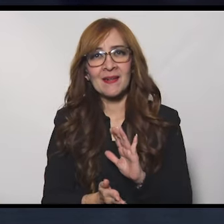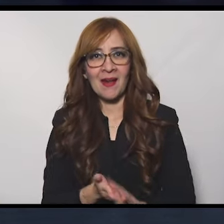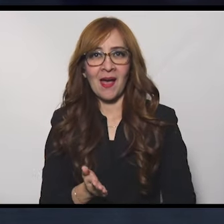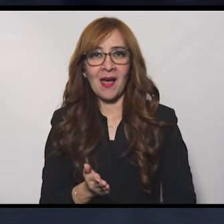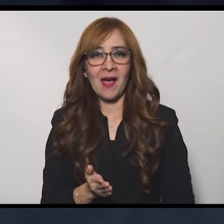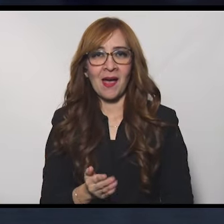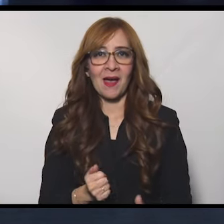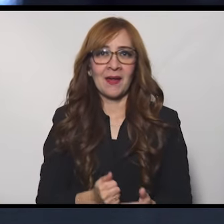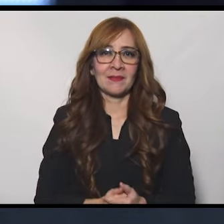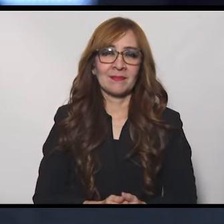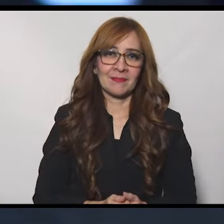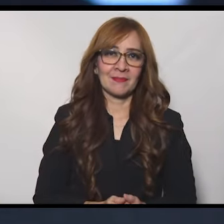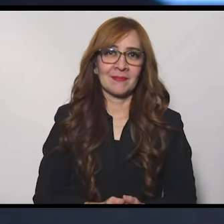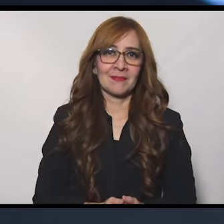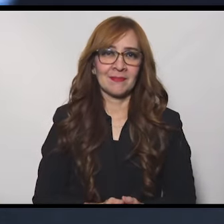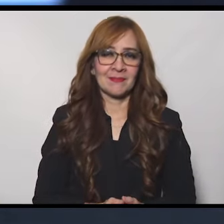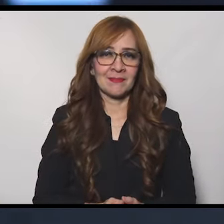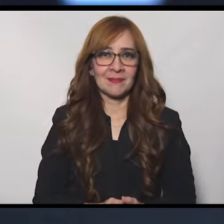itu.